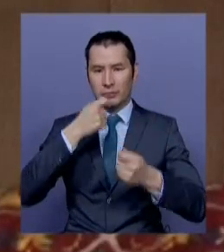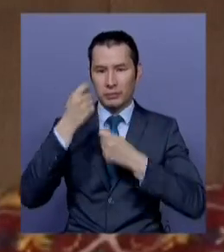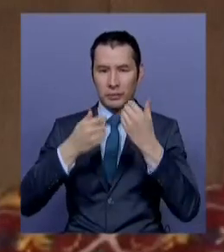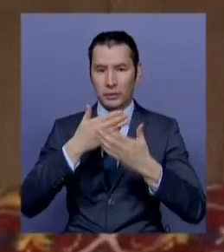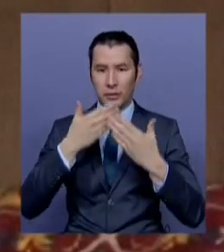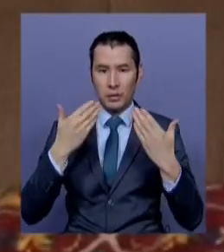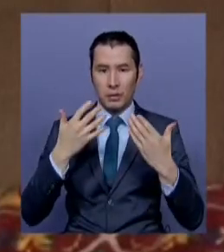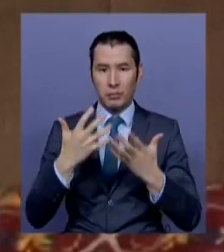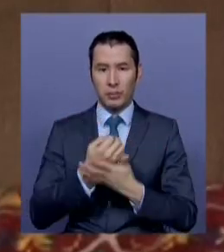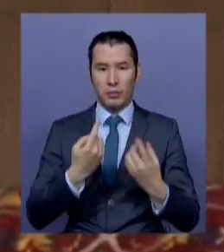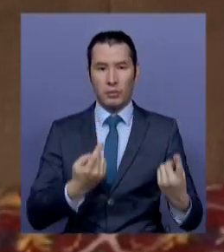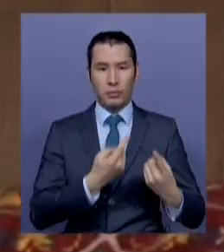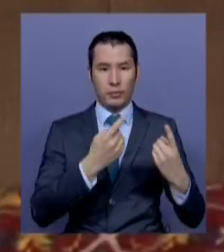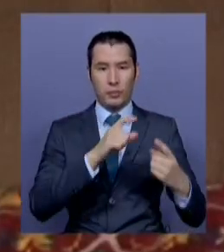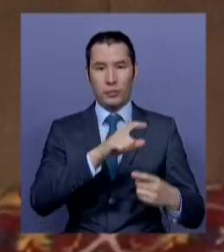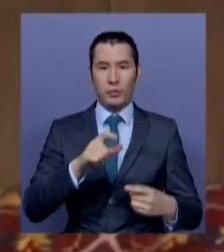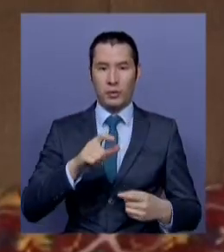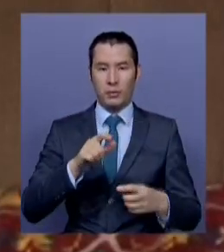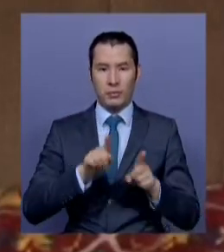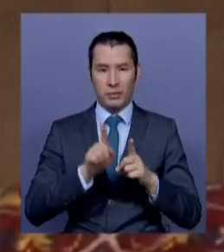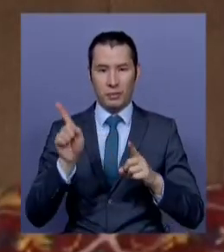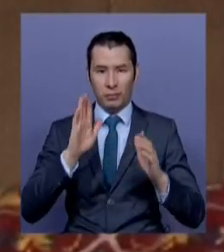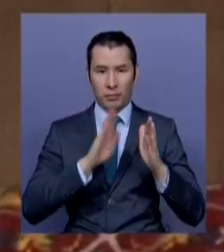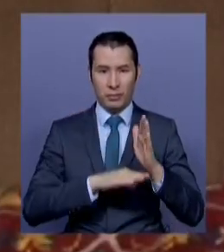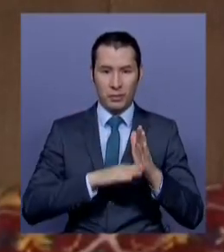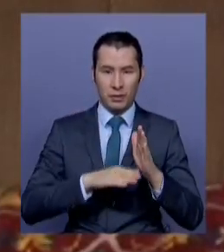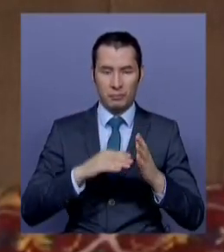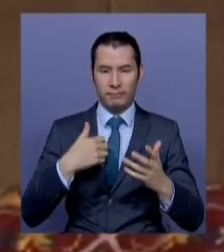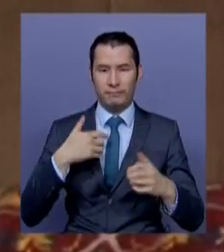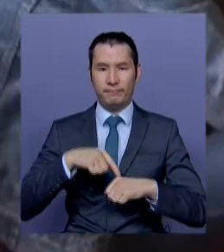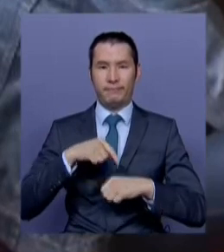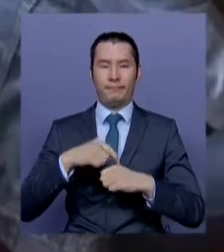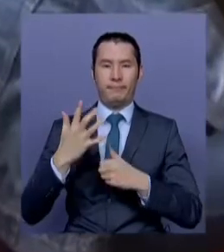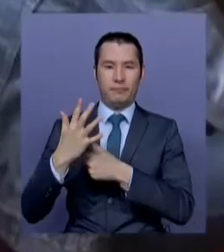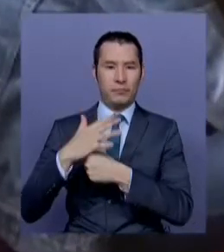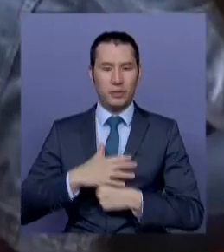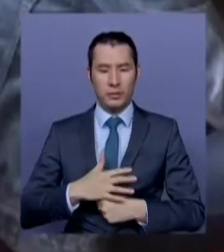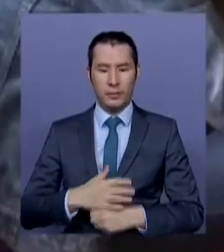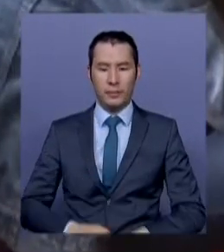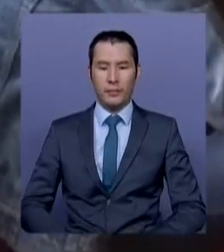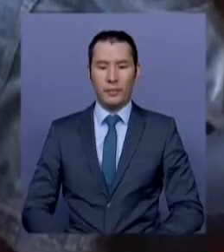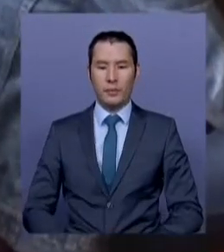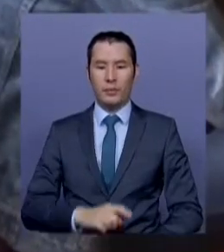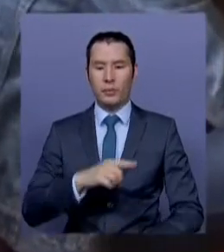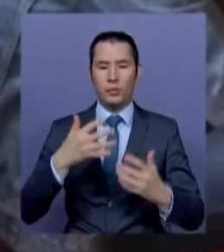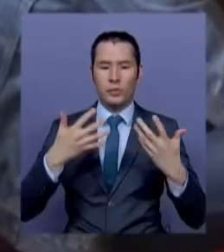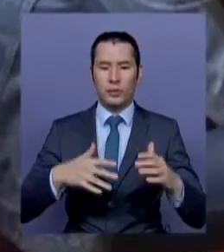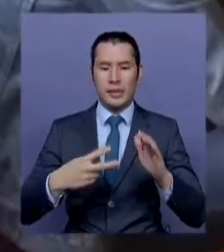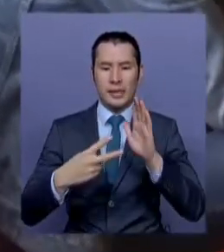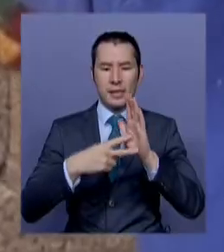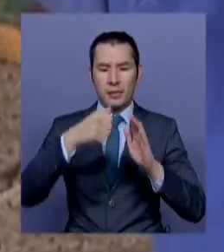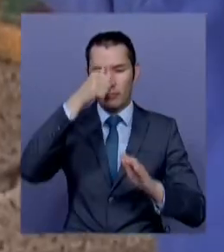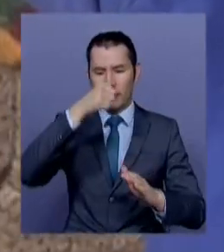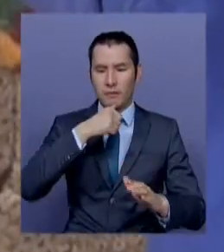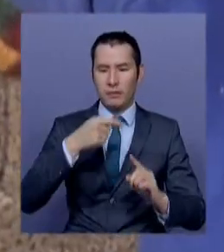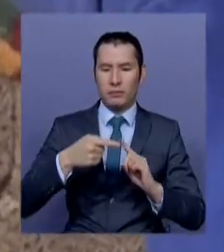андай адам емес сияқты да біз, мысалы, сондай адам емес сияқтымыз. 7 айдан бері көз жасы көл болған Іңкәр Жақаева